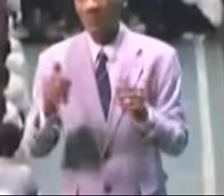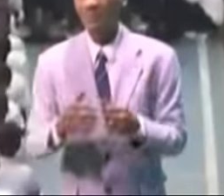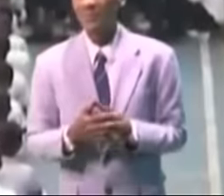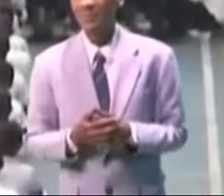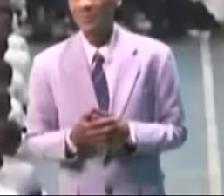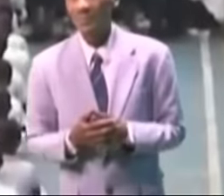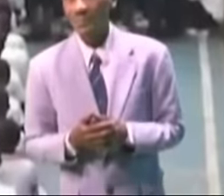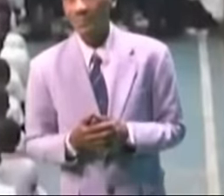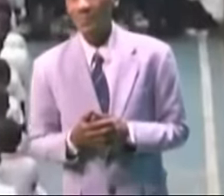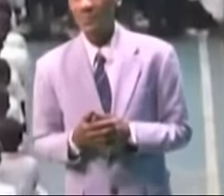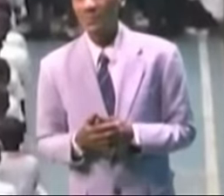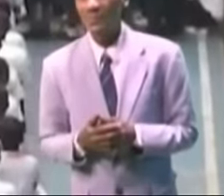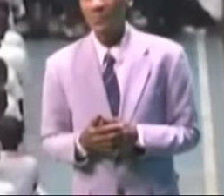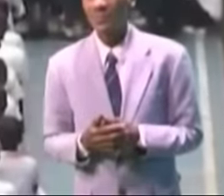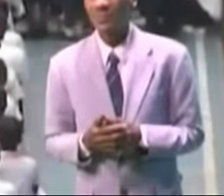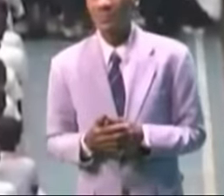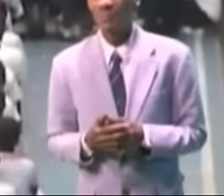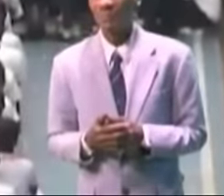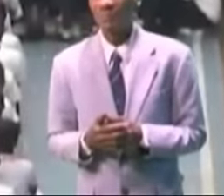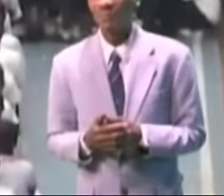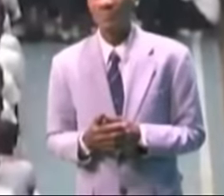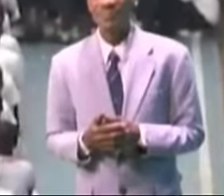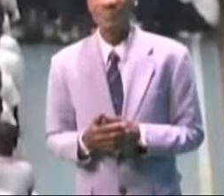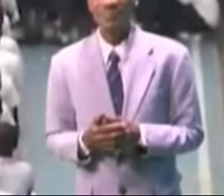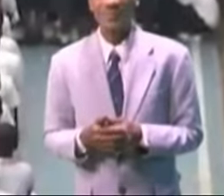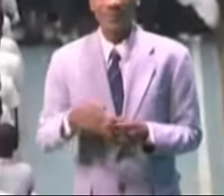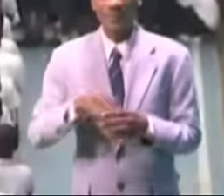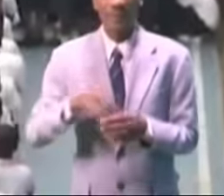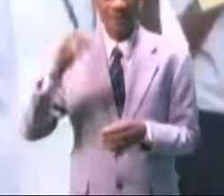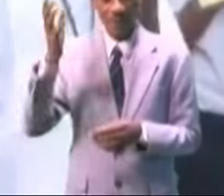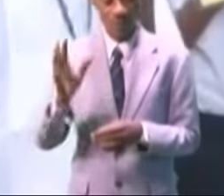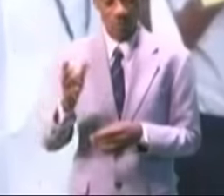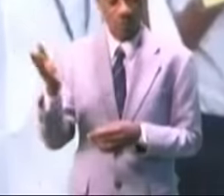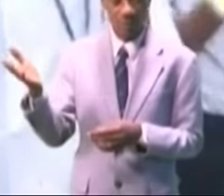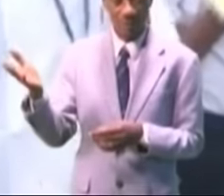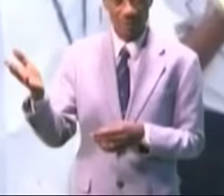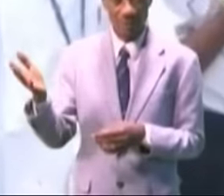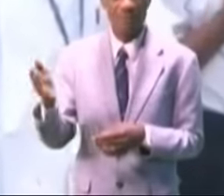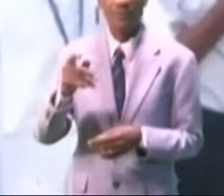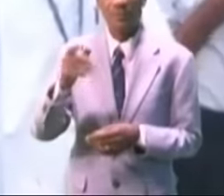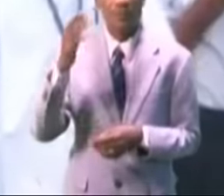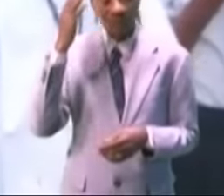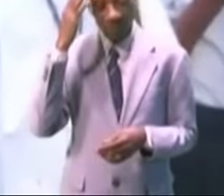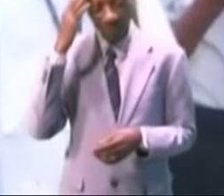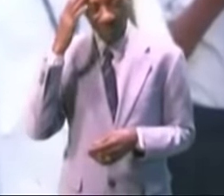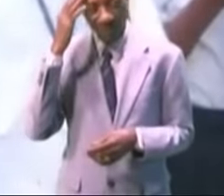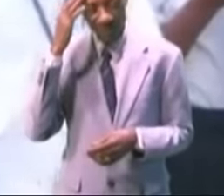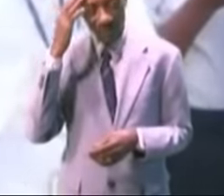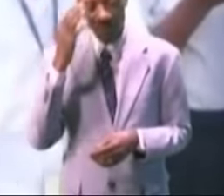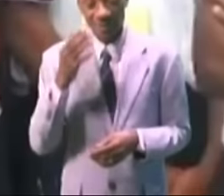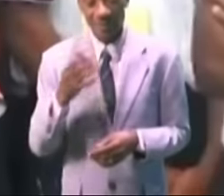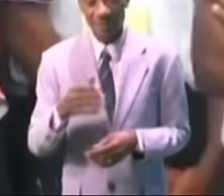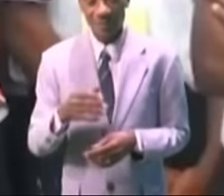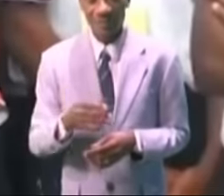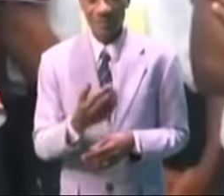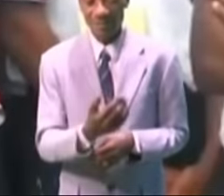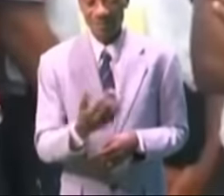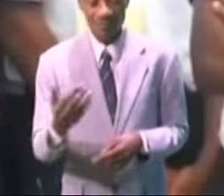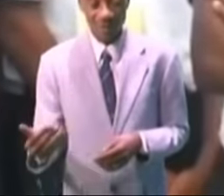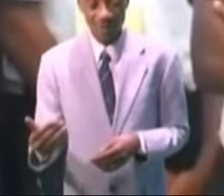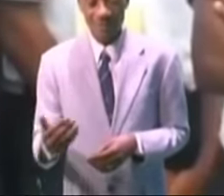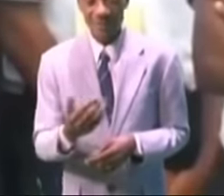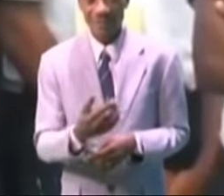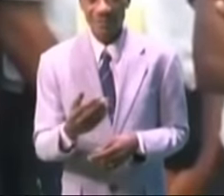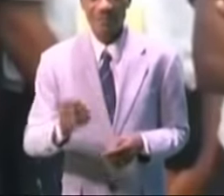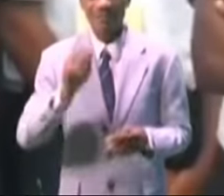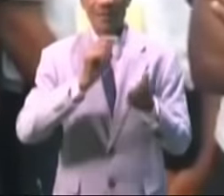C'est au complexe scolaire OREB, école bilingue, qu'a vécu le lancement officiel du test national des sélections